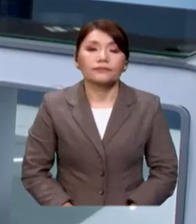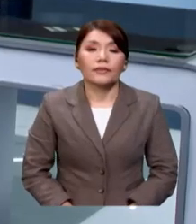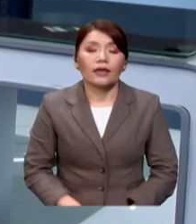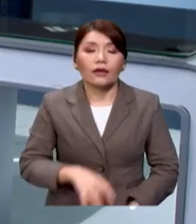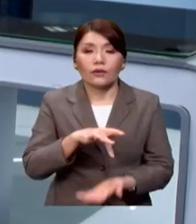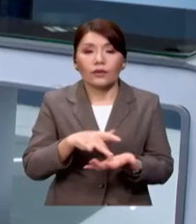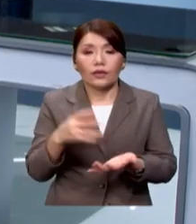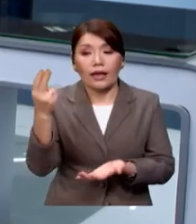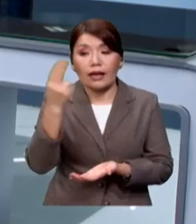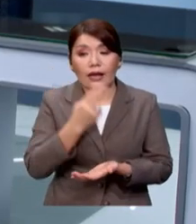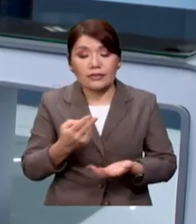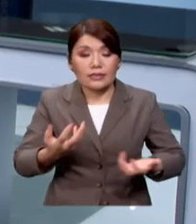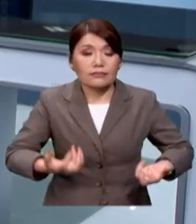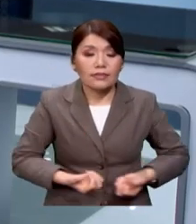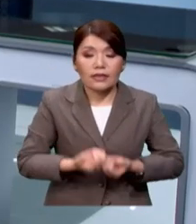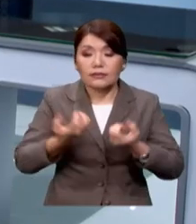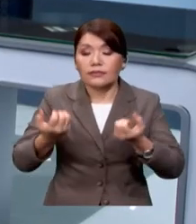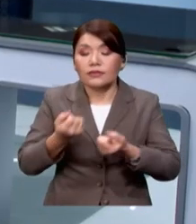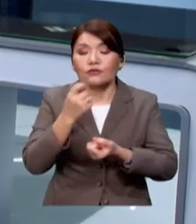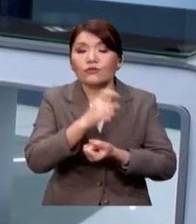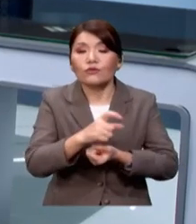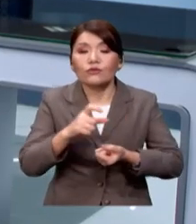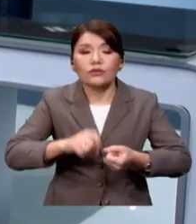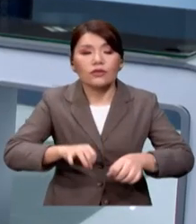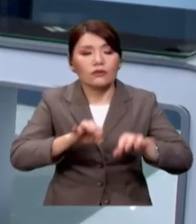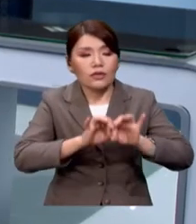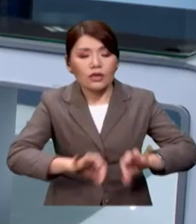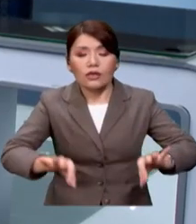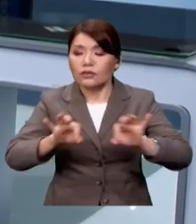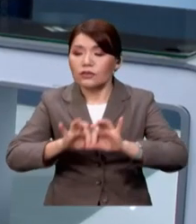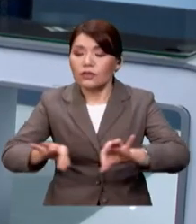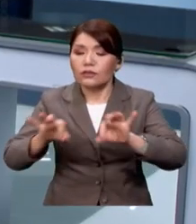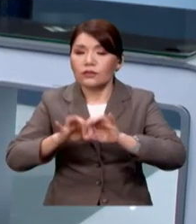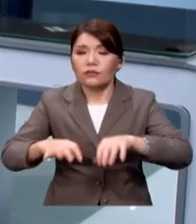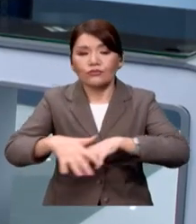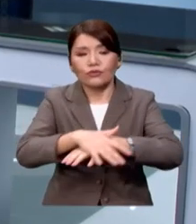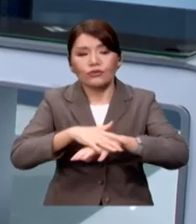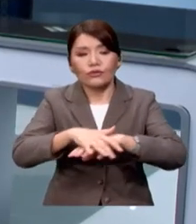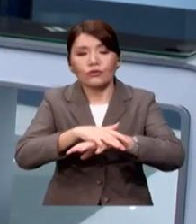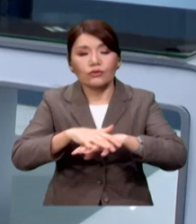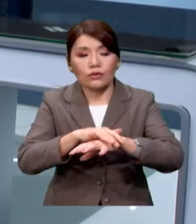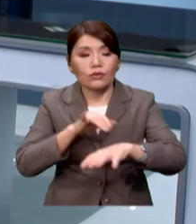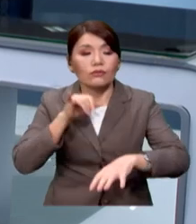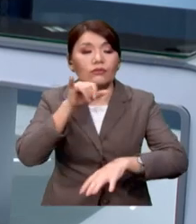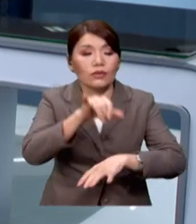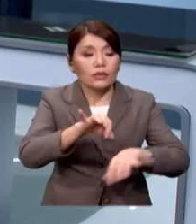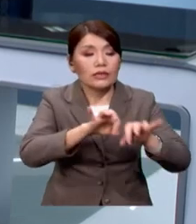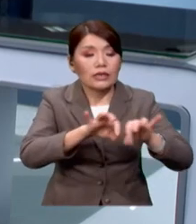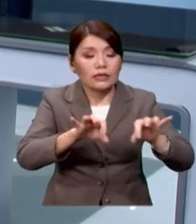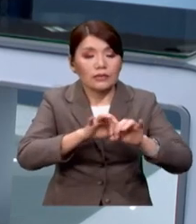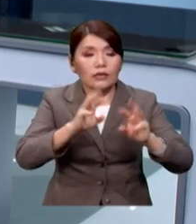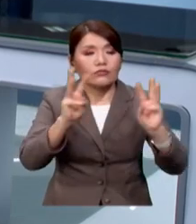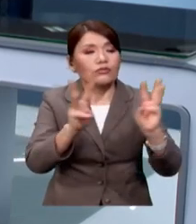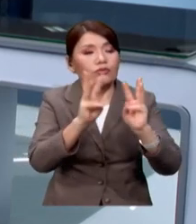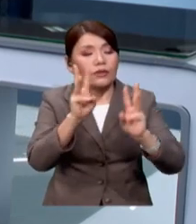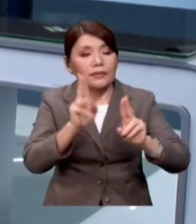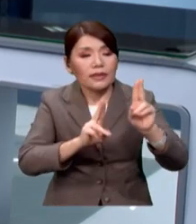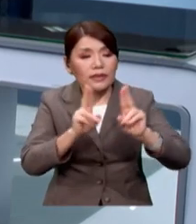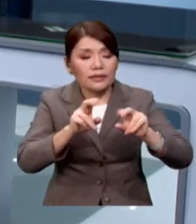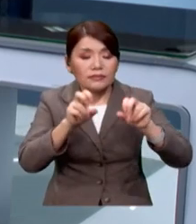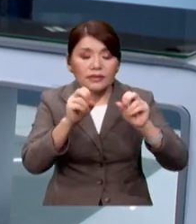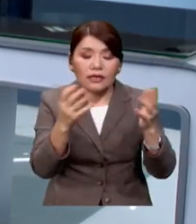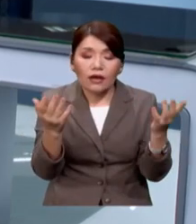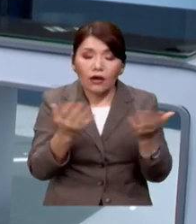Восстание спасателей проводят агитационную работу в местах массового скопления людей о соблюдении правил пожарной безопасности и снижении